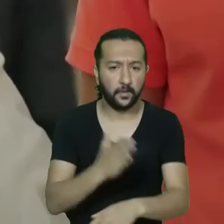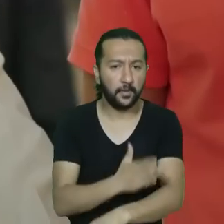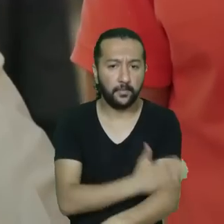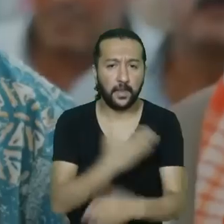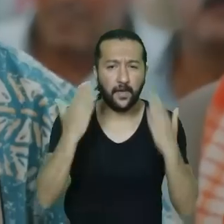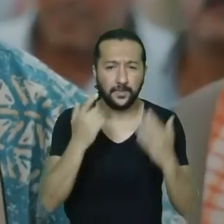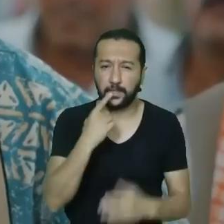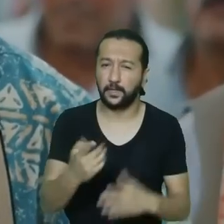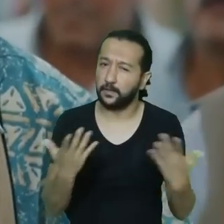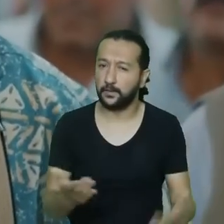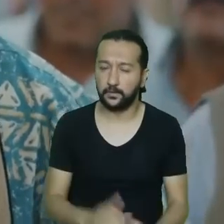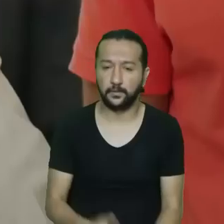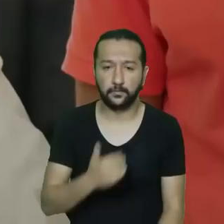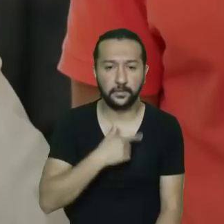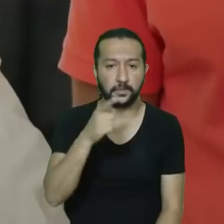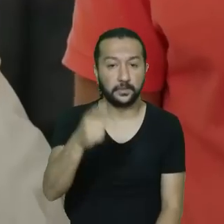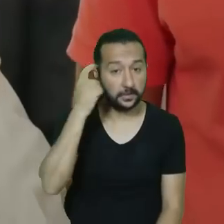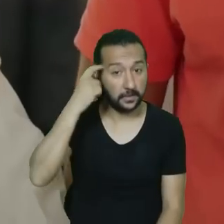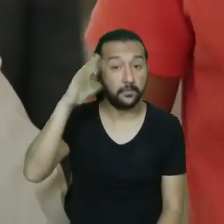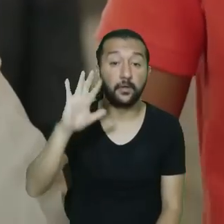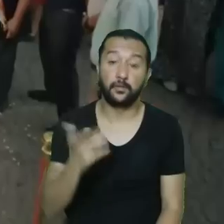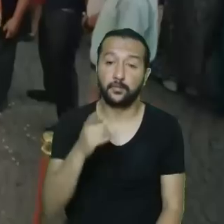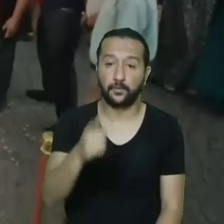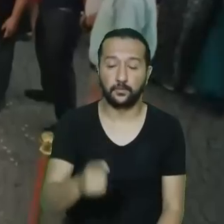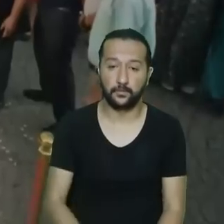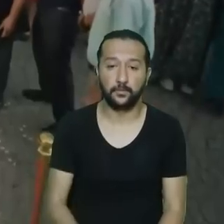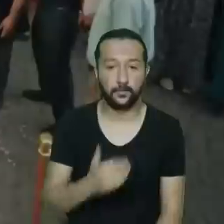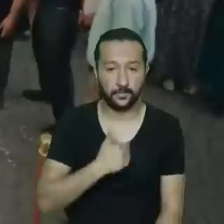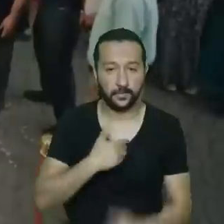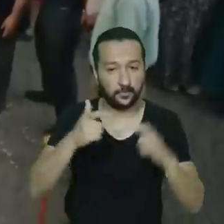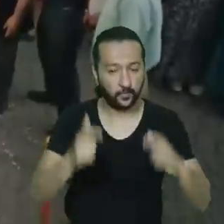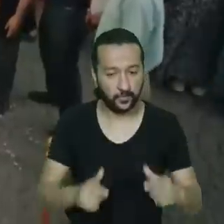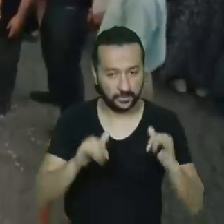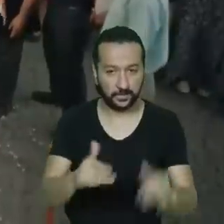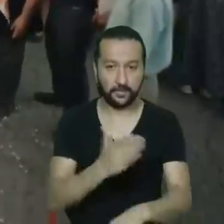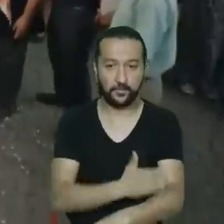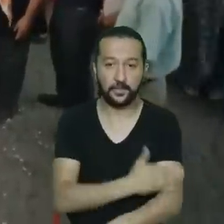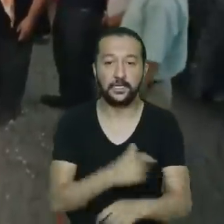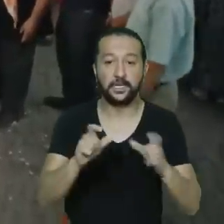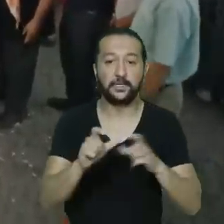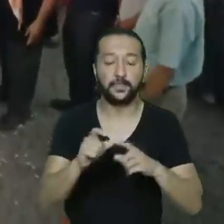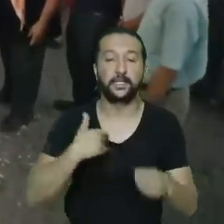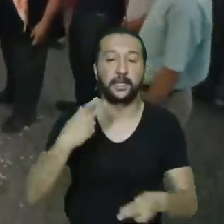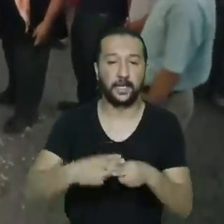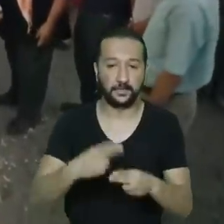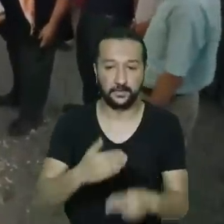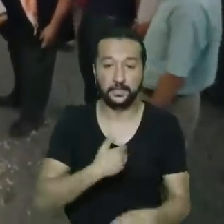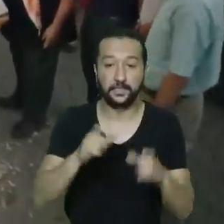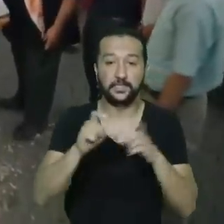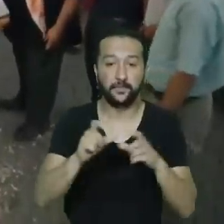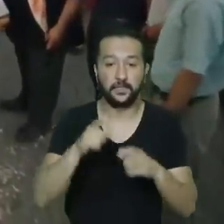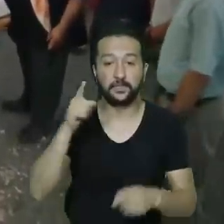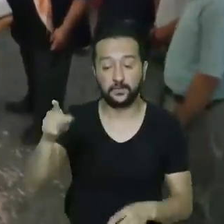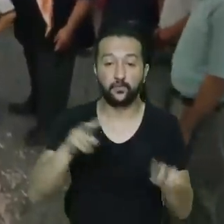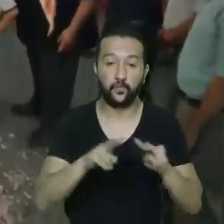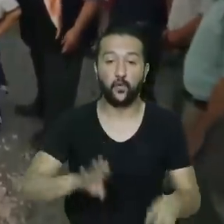Memleket havası derken biz sizi çıkaramadık emmi. Biz de buradayız. Sepetçiler diyorlar bize.